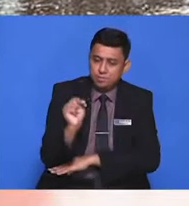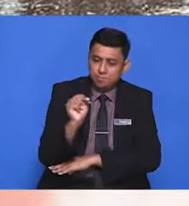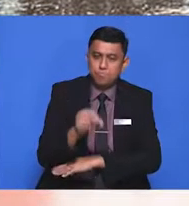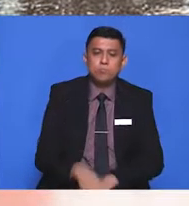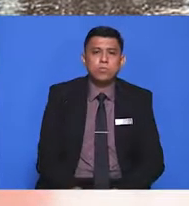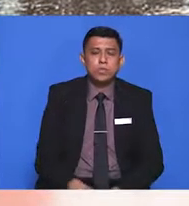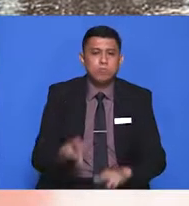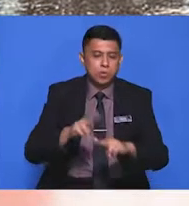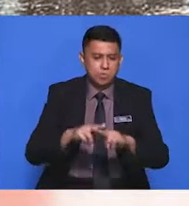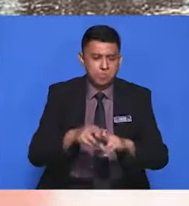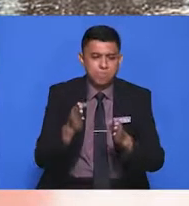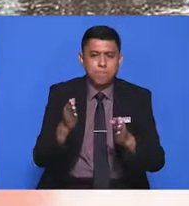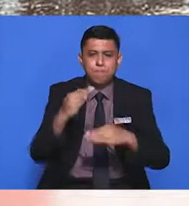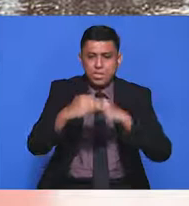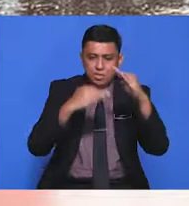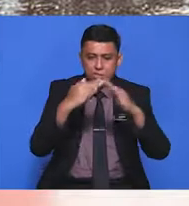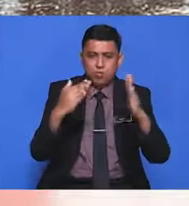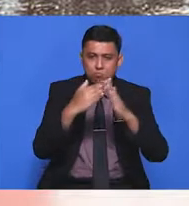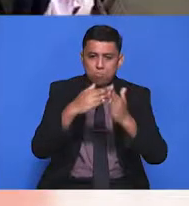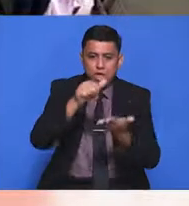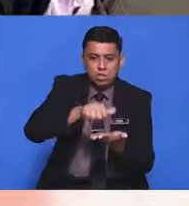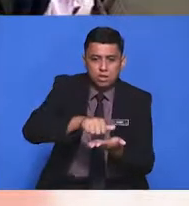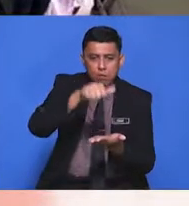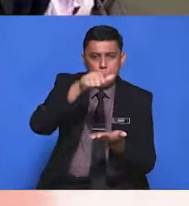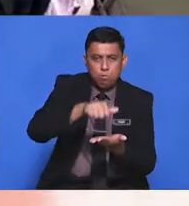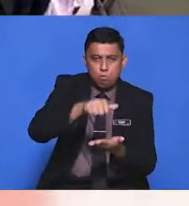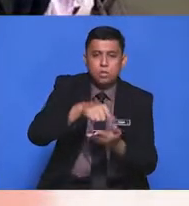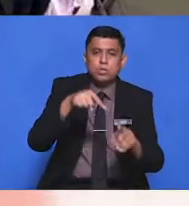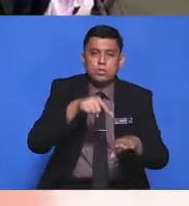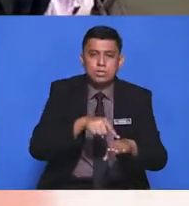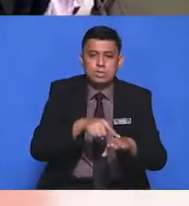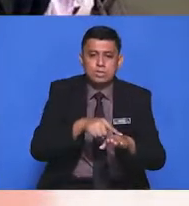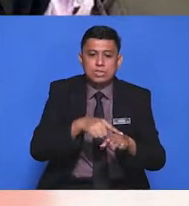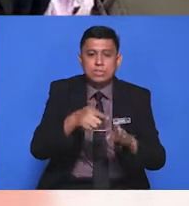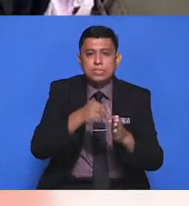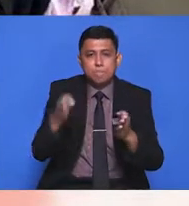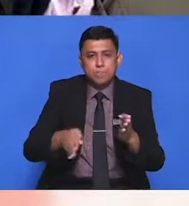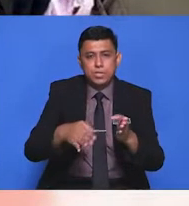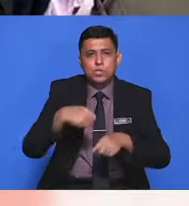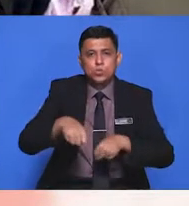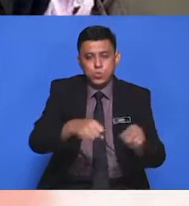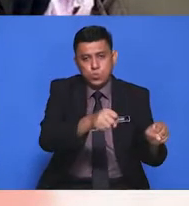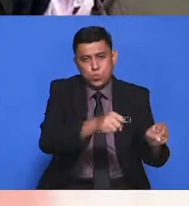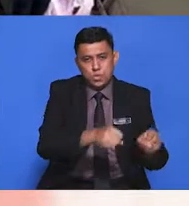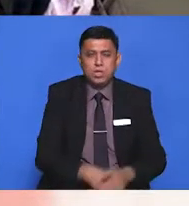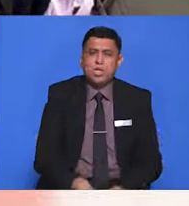penduduknya membina rumah terapung di sungai ini. Kepentingan yang ketiga adalah sebagai jalan